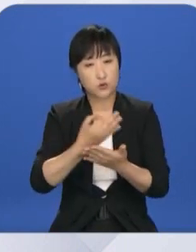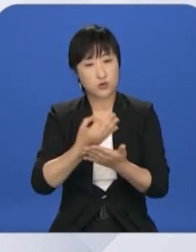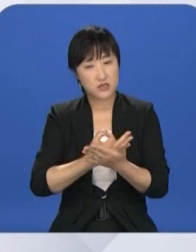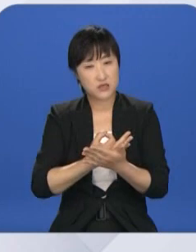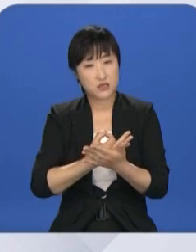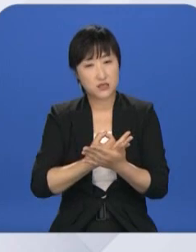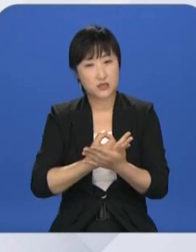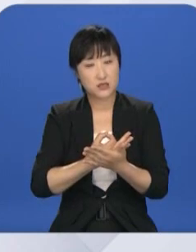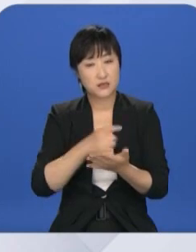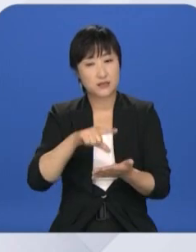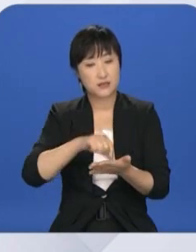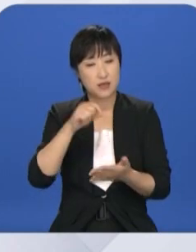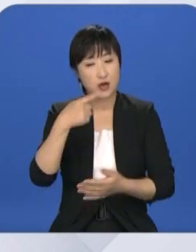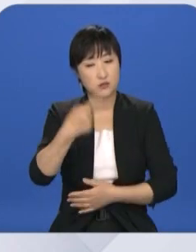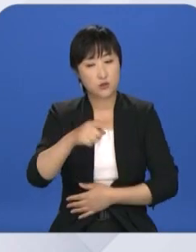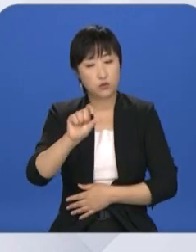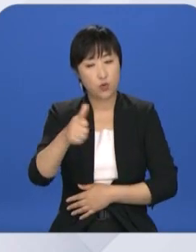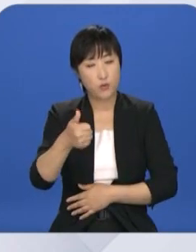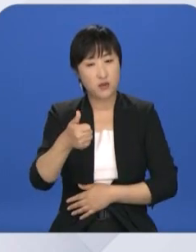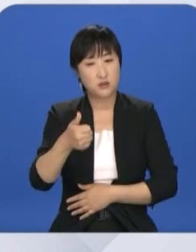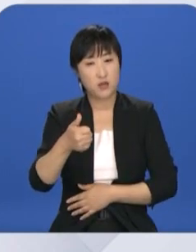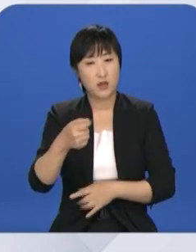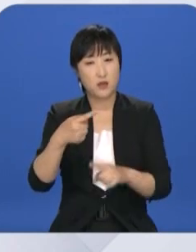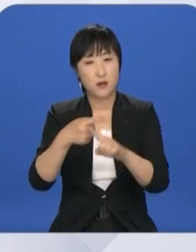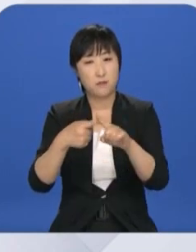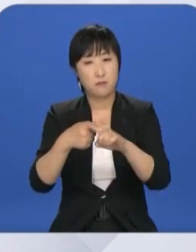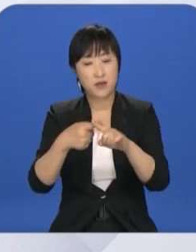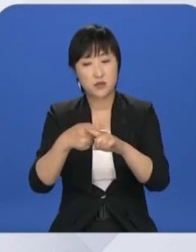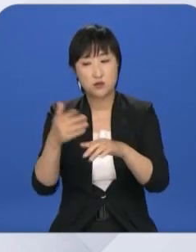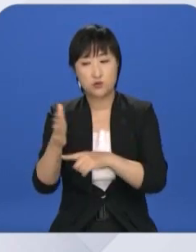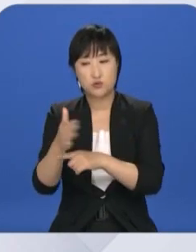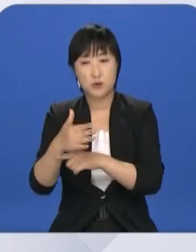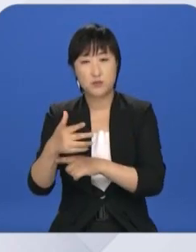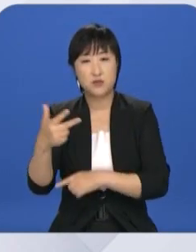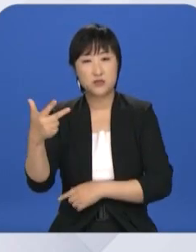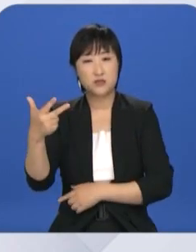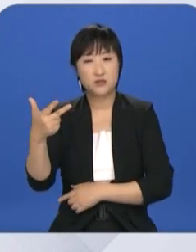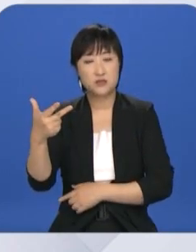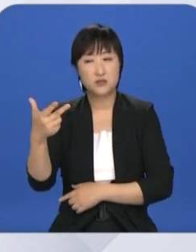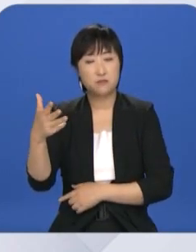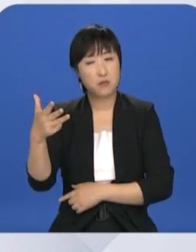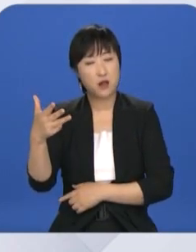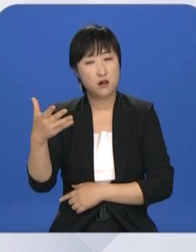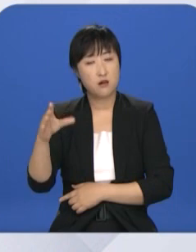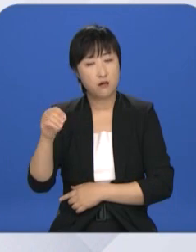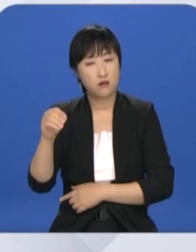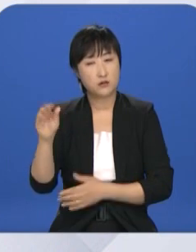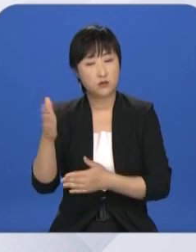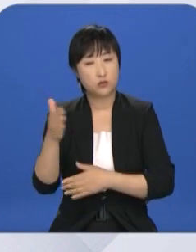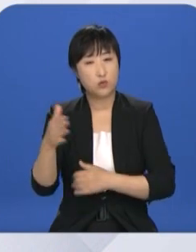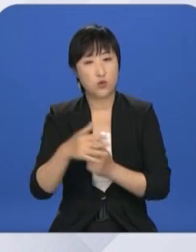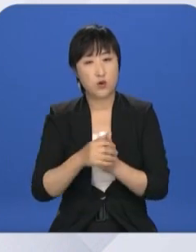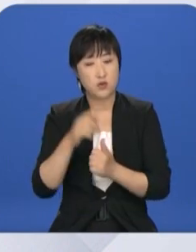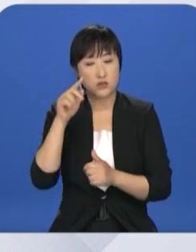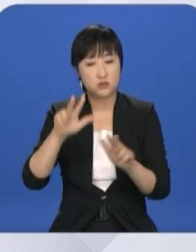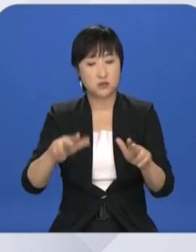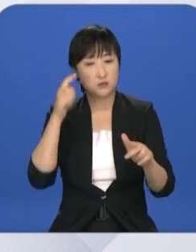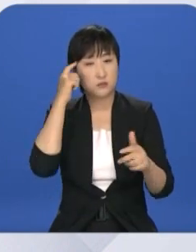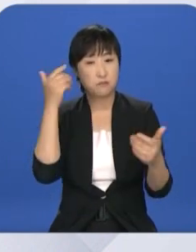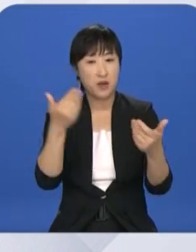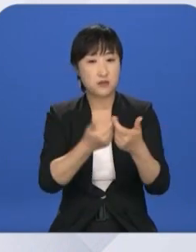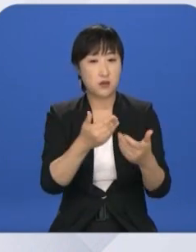농업소득은 약 1,500억인데 반에서 수산소득은 7,800억에 그쳤습니다. 지금